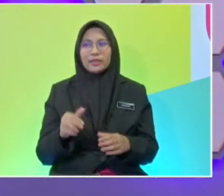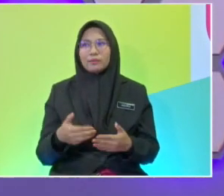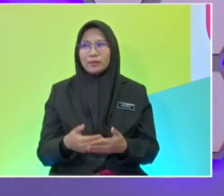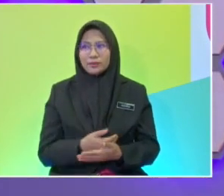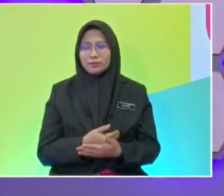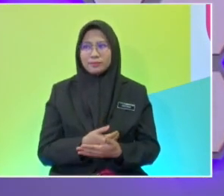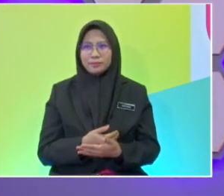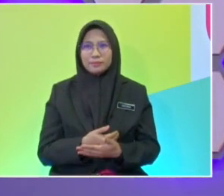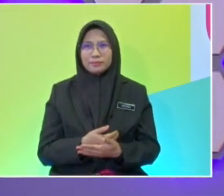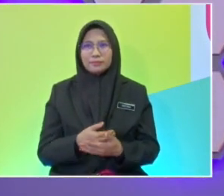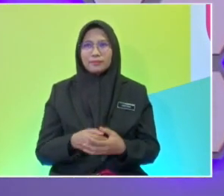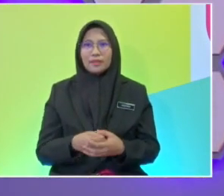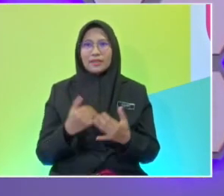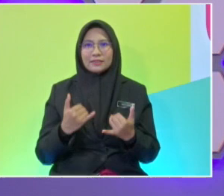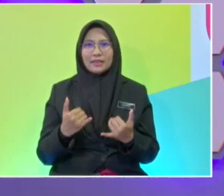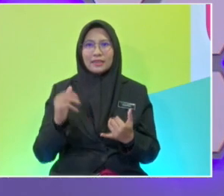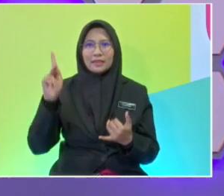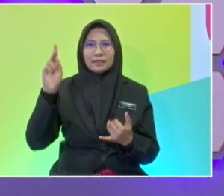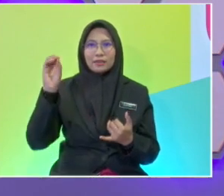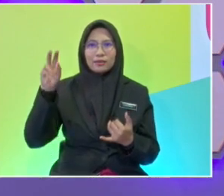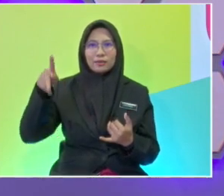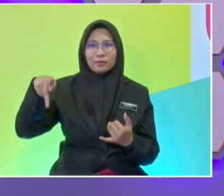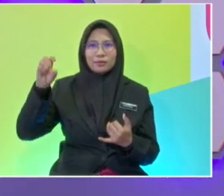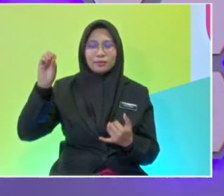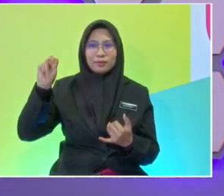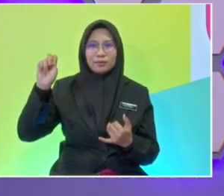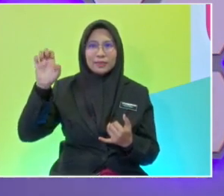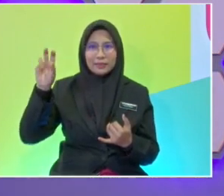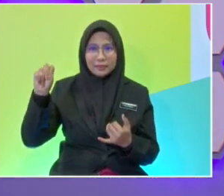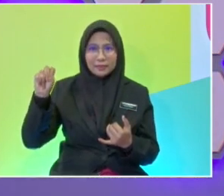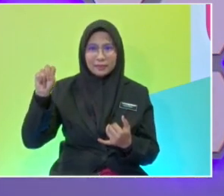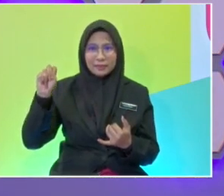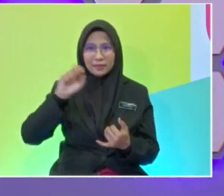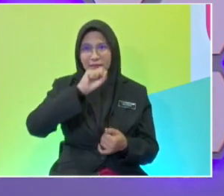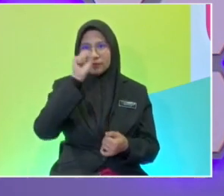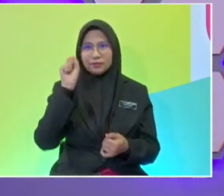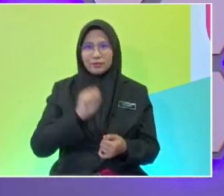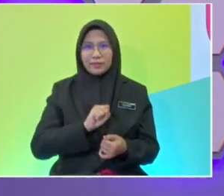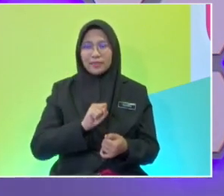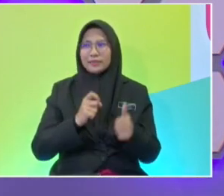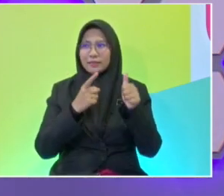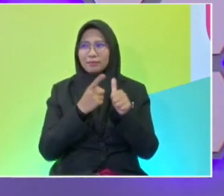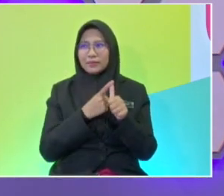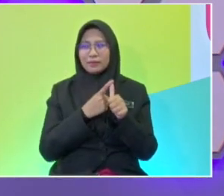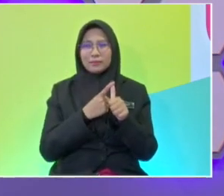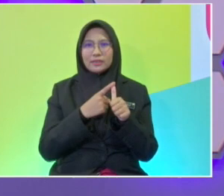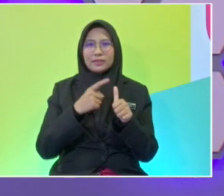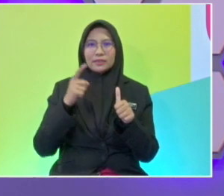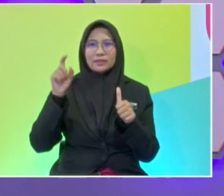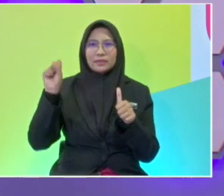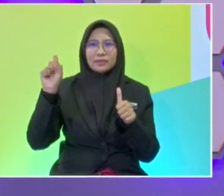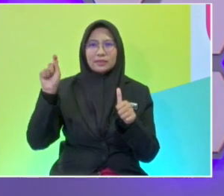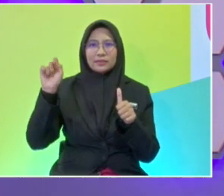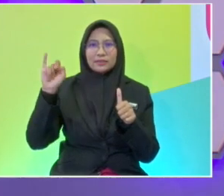kita tengok komponen soal alam terdiri yang pertama stimulus dan rangsangan